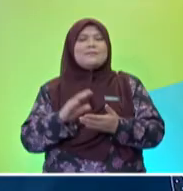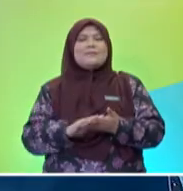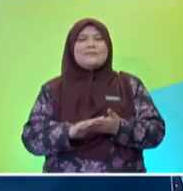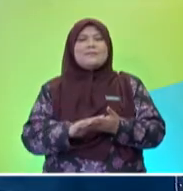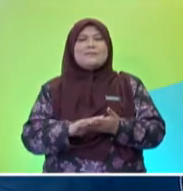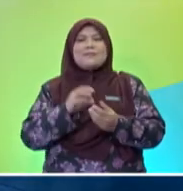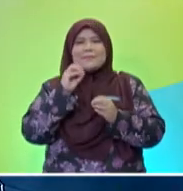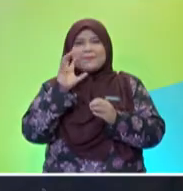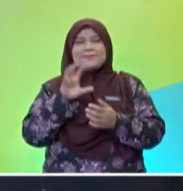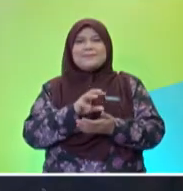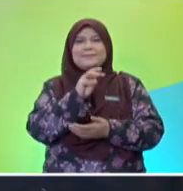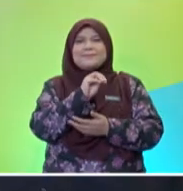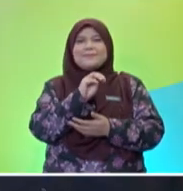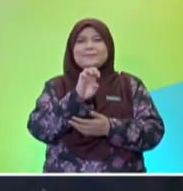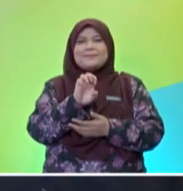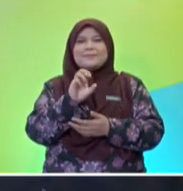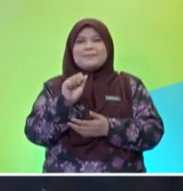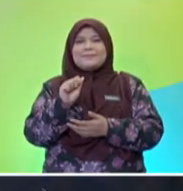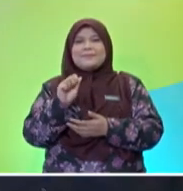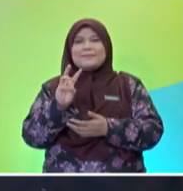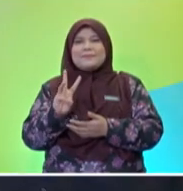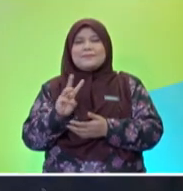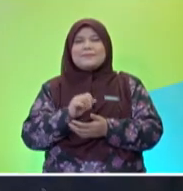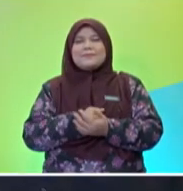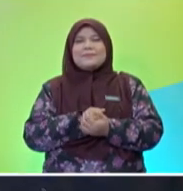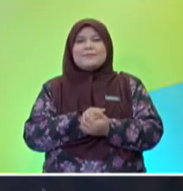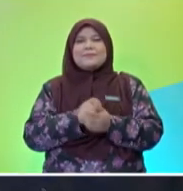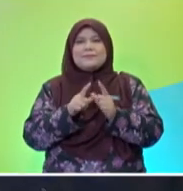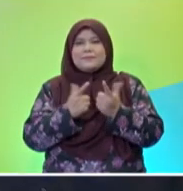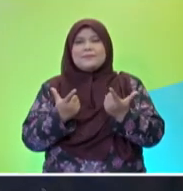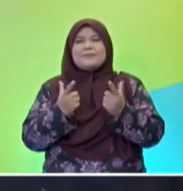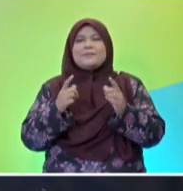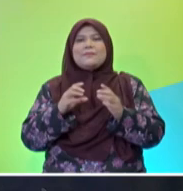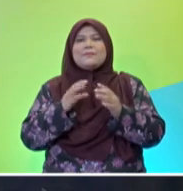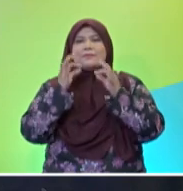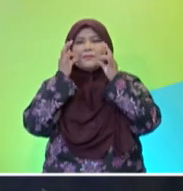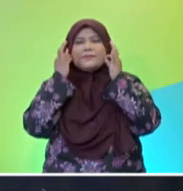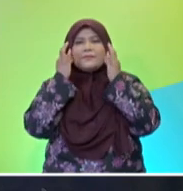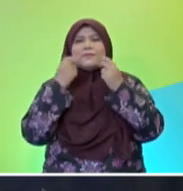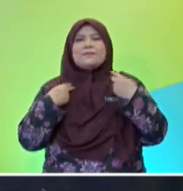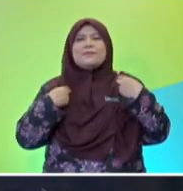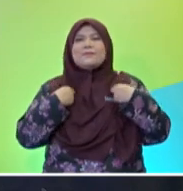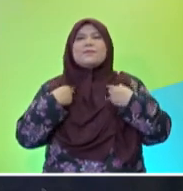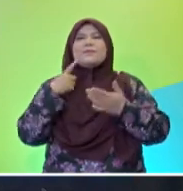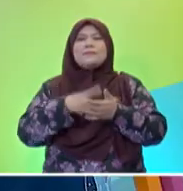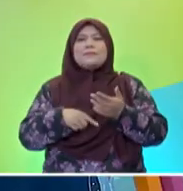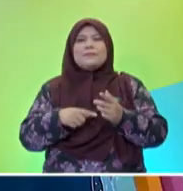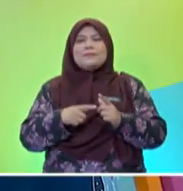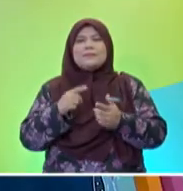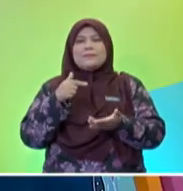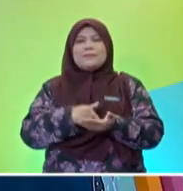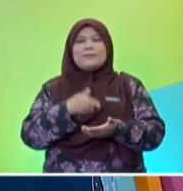meong Panda ini pada kucing bunyi hewan apa ya Mira tahu Oh